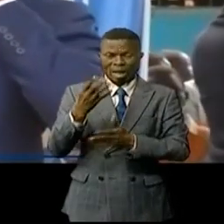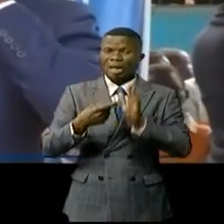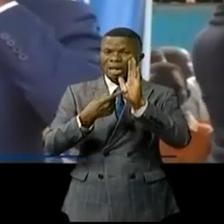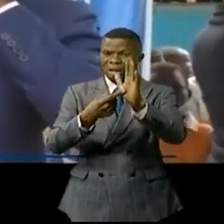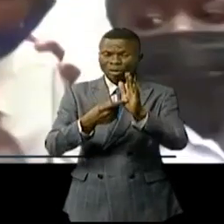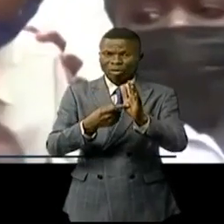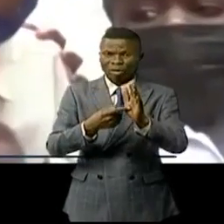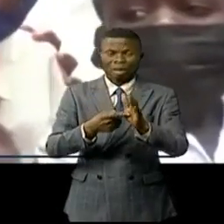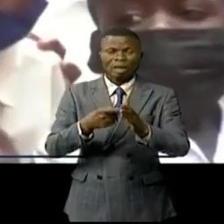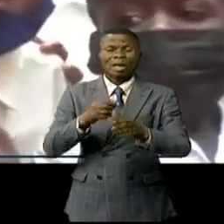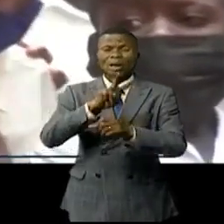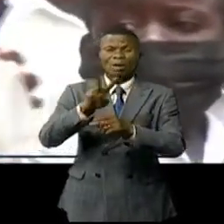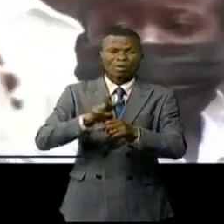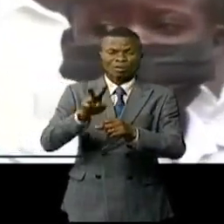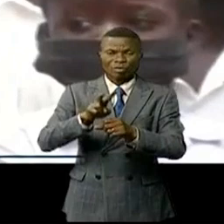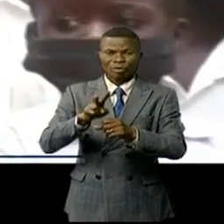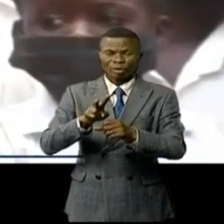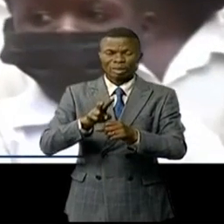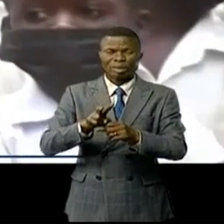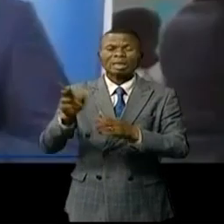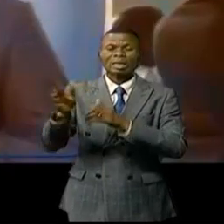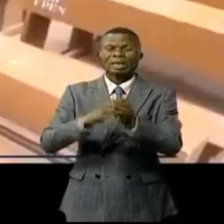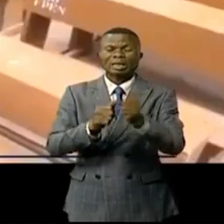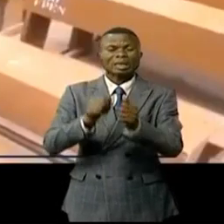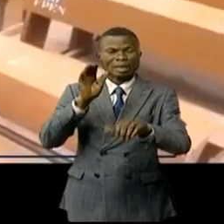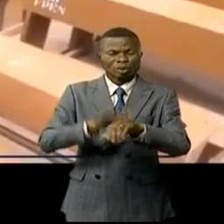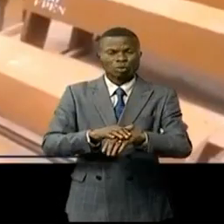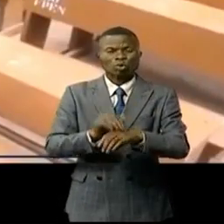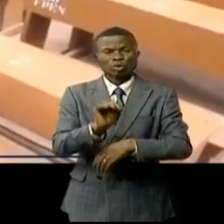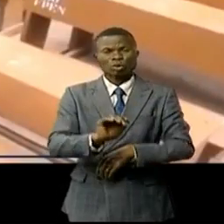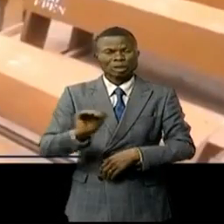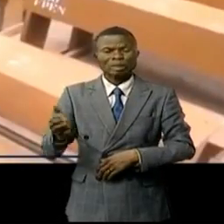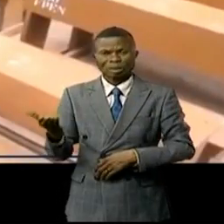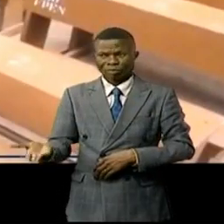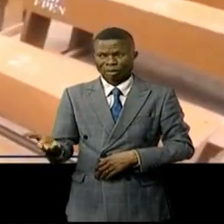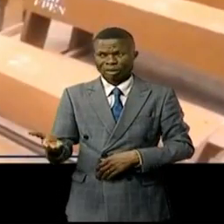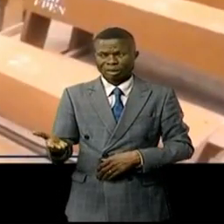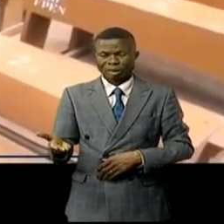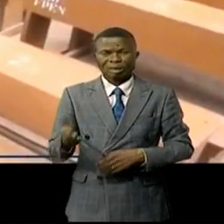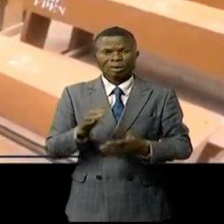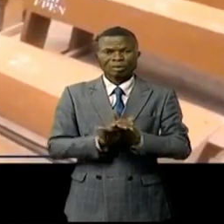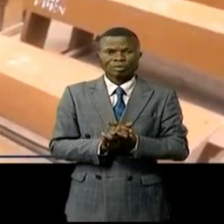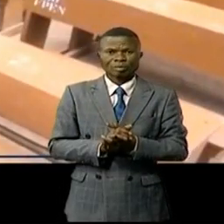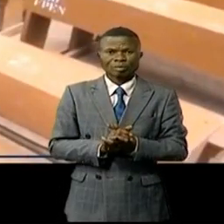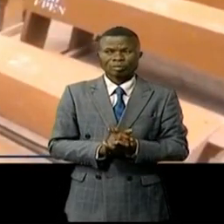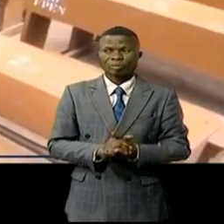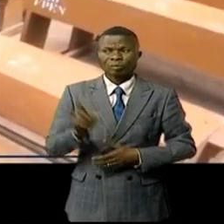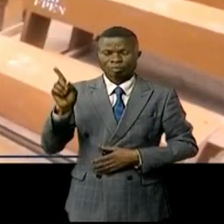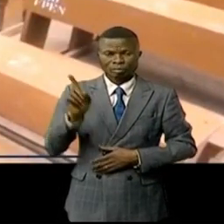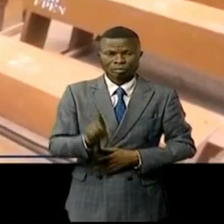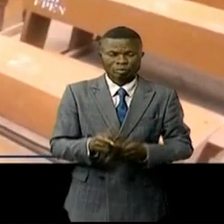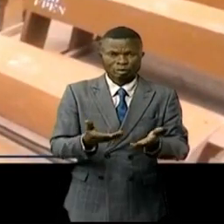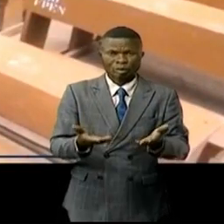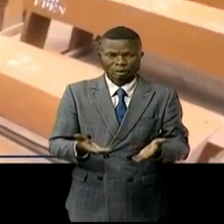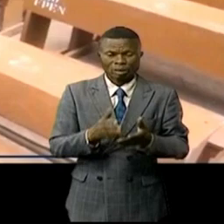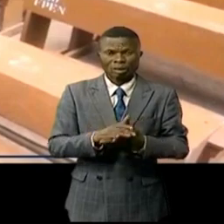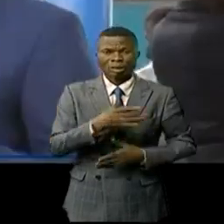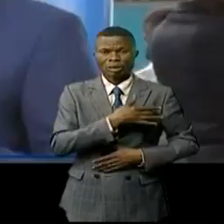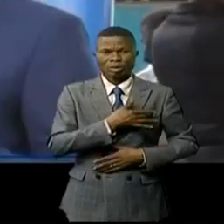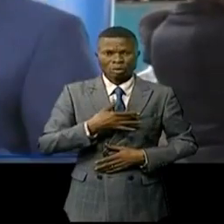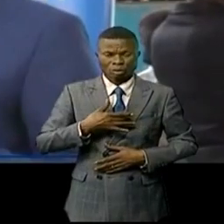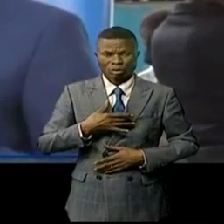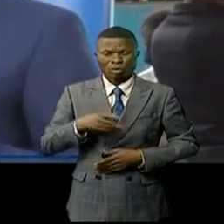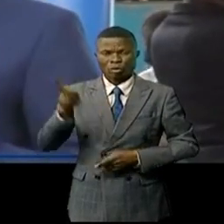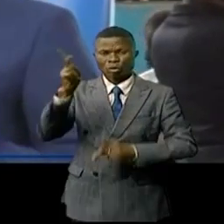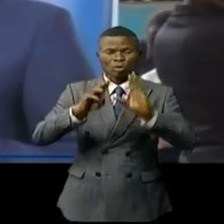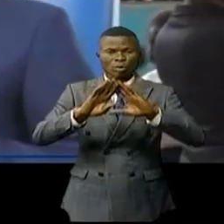le variant Omicron qui touche aussi les enfants. Je voudrais exprimer toute ma reconnaissance au nom de toute la